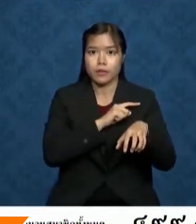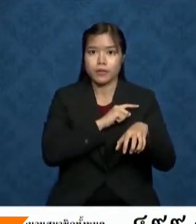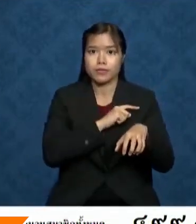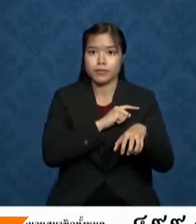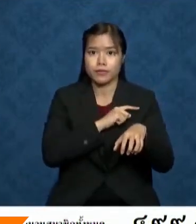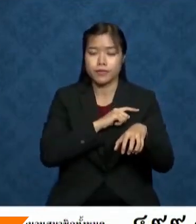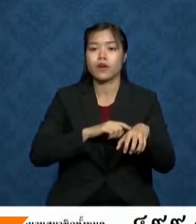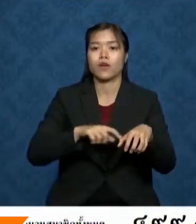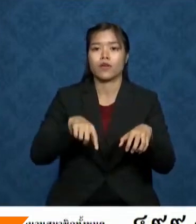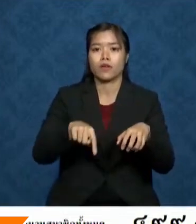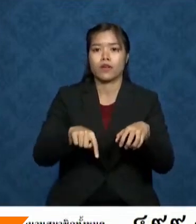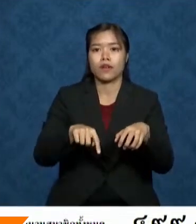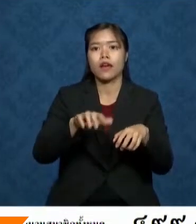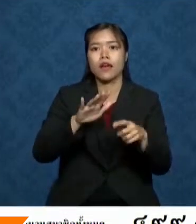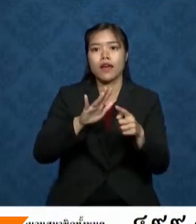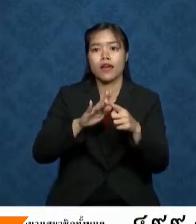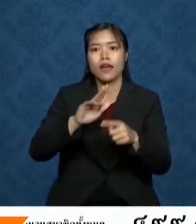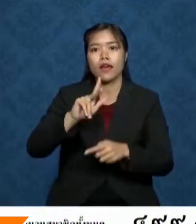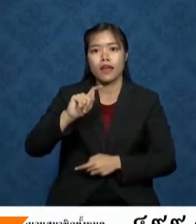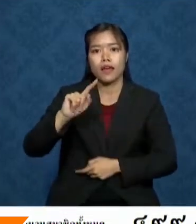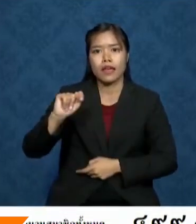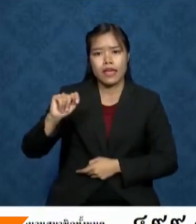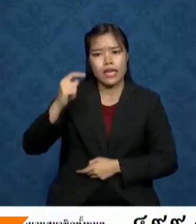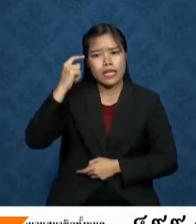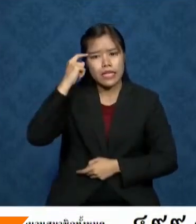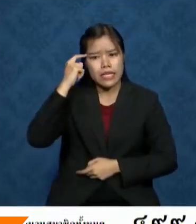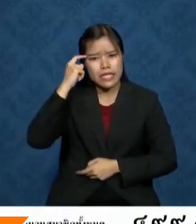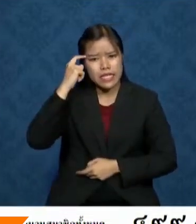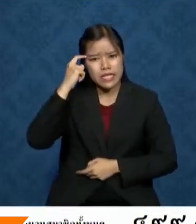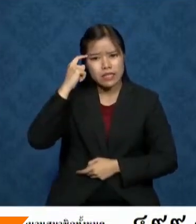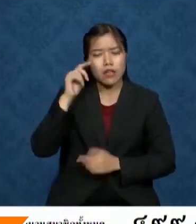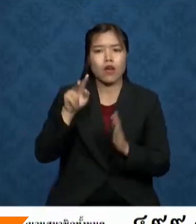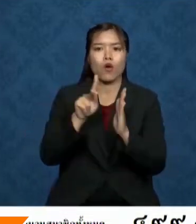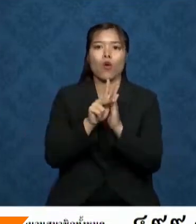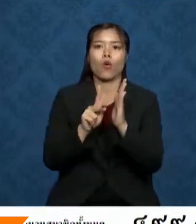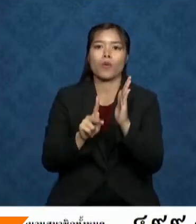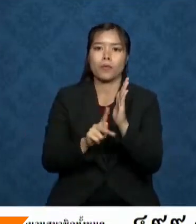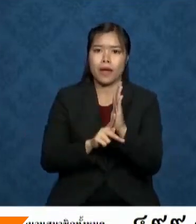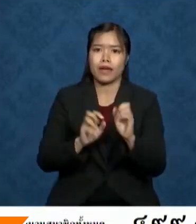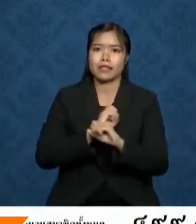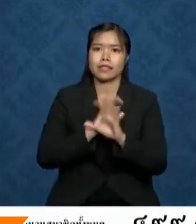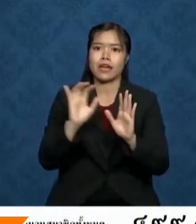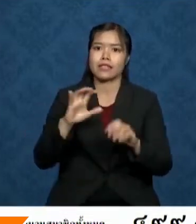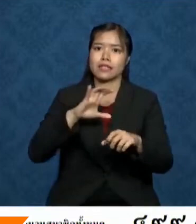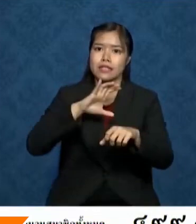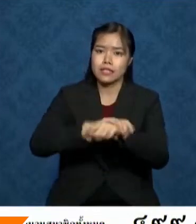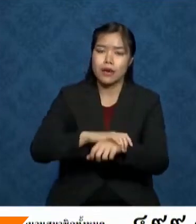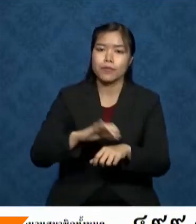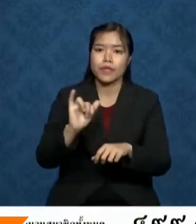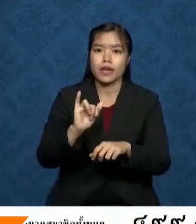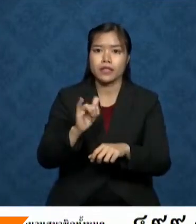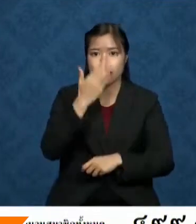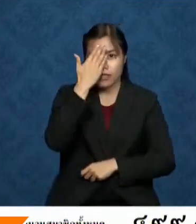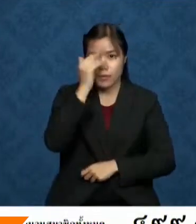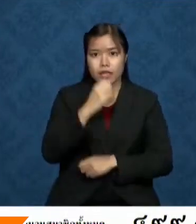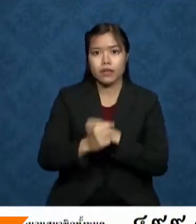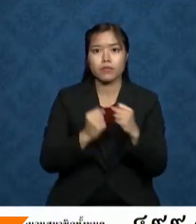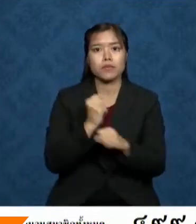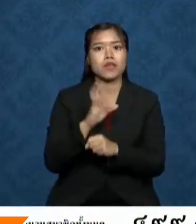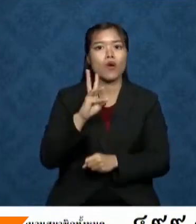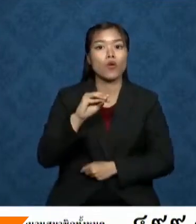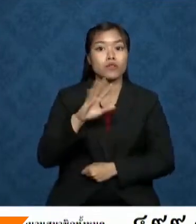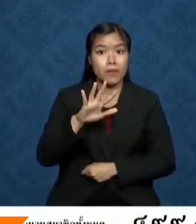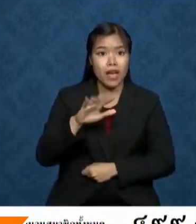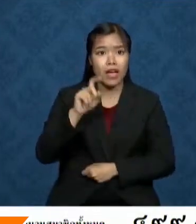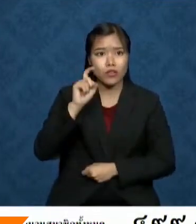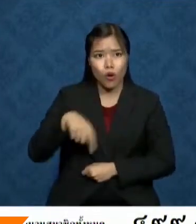็ดีก็ยงไมมข้อกฎหมายท ChridgenสามารจบกM้เองจากวามีกฎหมายใหม่เมเดอนตุลาขม265ทำให้ต้รบรวมพ Quốcย